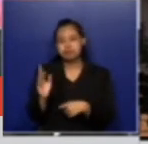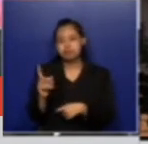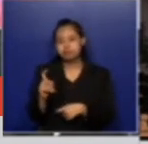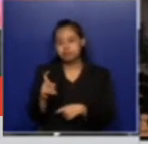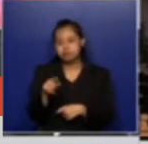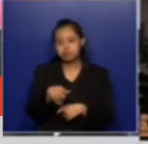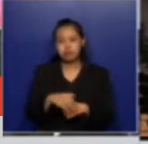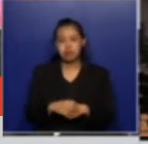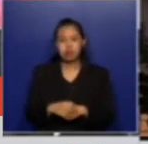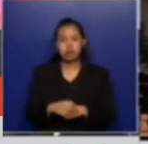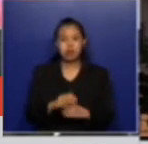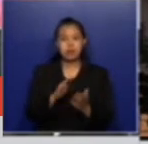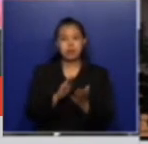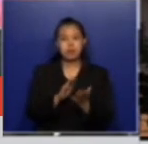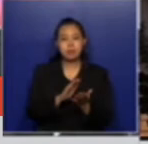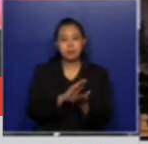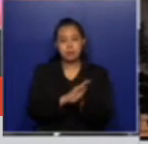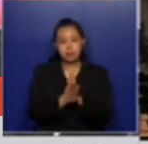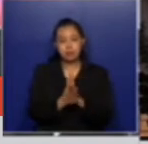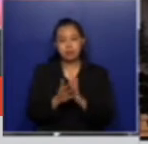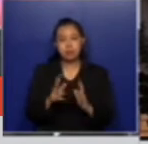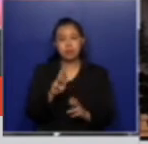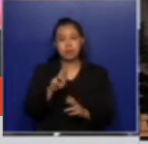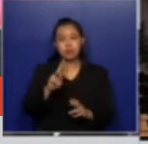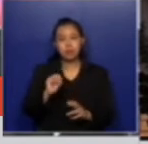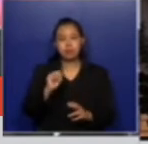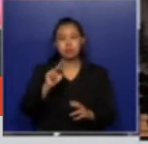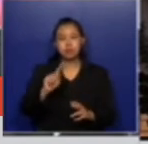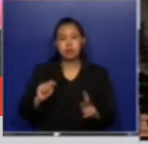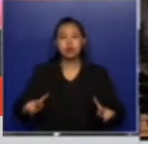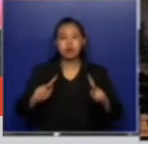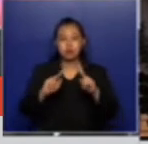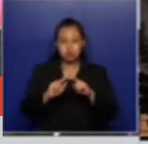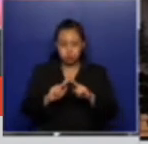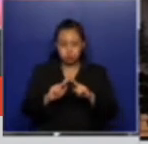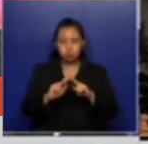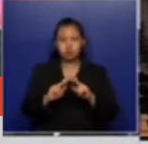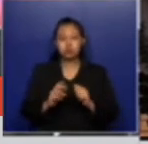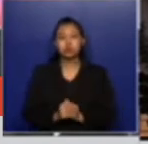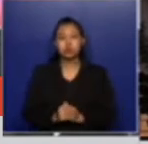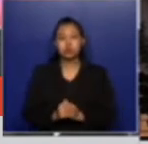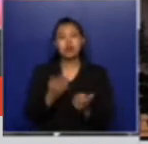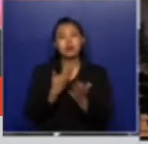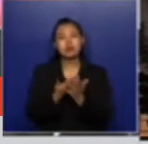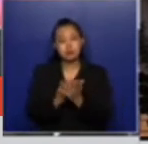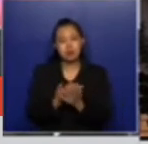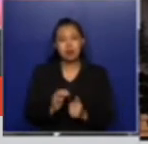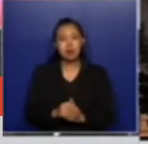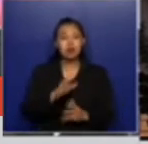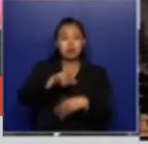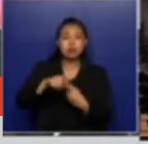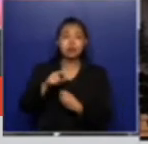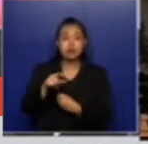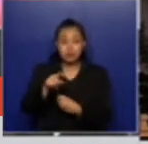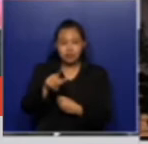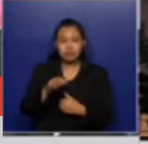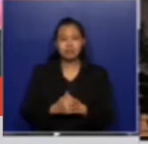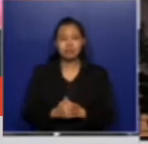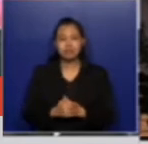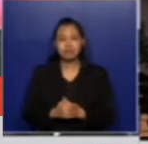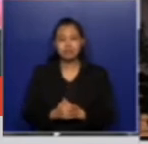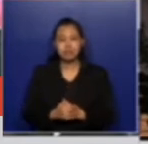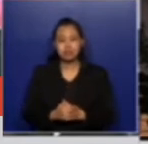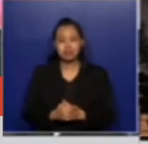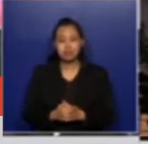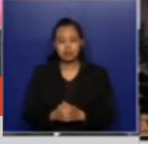การกระทรวงการคลังคนก่อนออก ท่านครูมานิตเอาเรื่องงบประมาณนะครับ ก็เศรษฐกิจนะครับท่านประธานนี่ผมไม่ได้พูดน